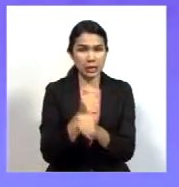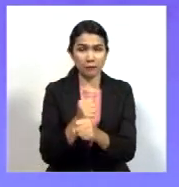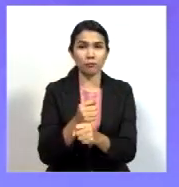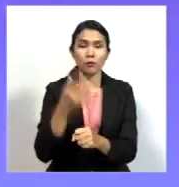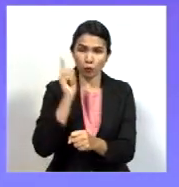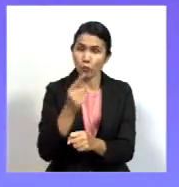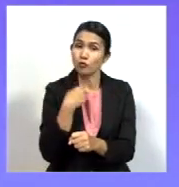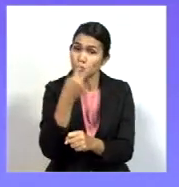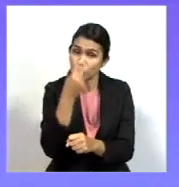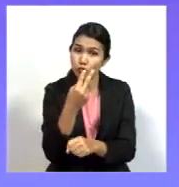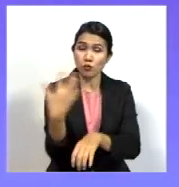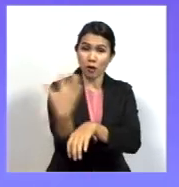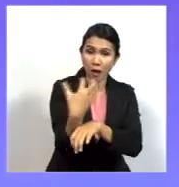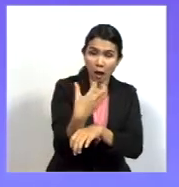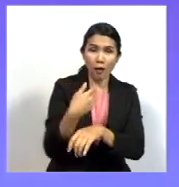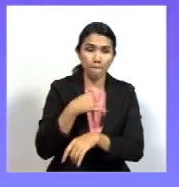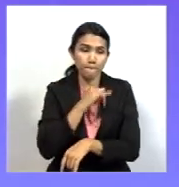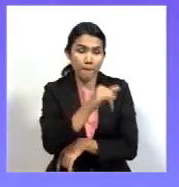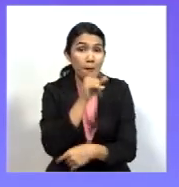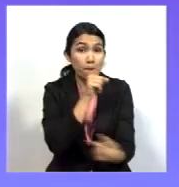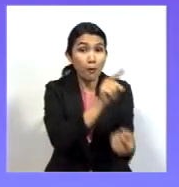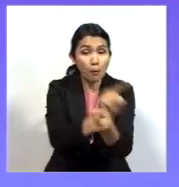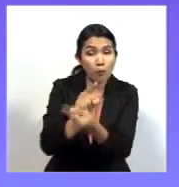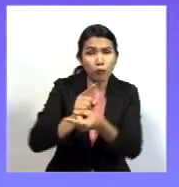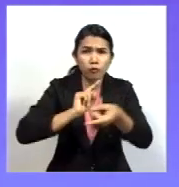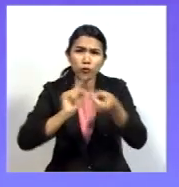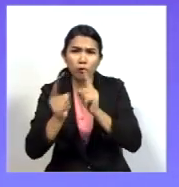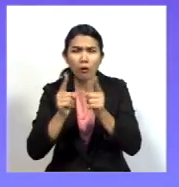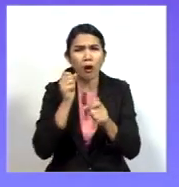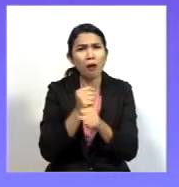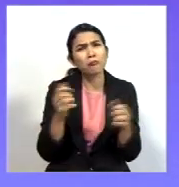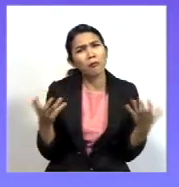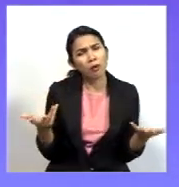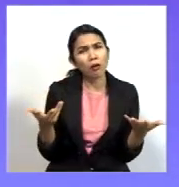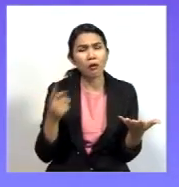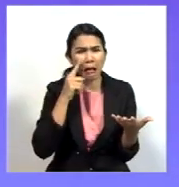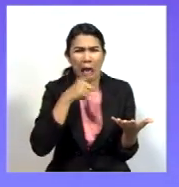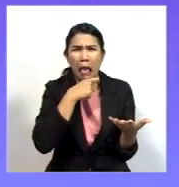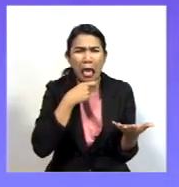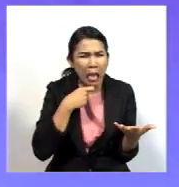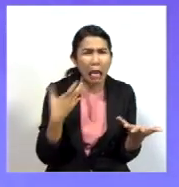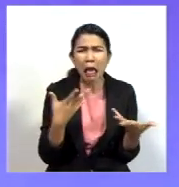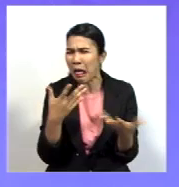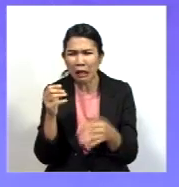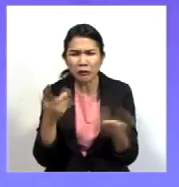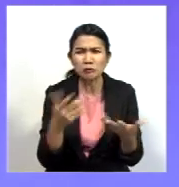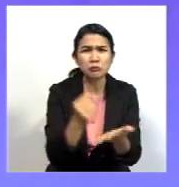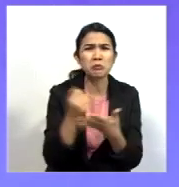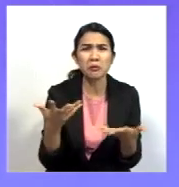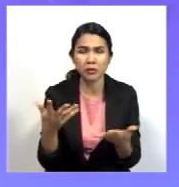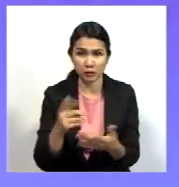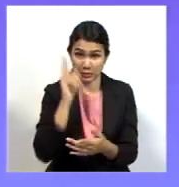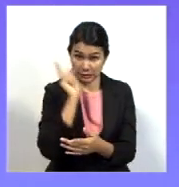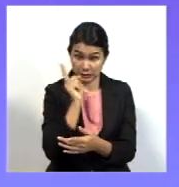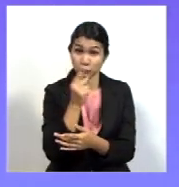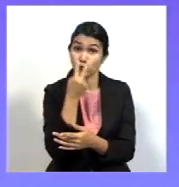เราฟังข้อมูลข่าวสารเราเดินไปคุยกับคนนั้นคนนี้อาจจะแบบไม่เห็นมีการทำอะไรเลยนะคะแล้งหนักเหลือเกินแต่ว่าจริงๆแล้วนะคะถ้าติ